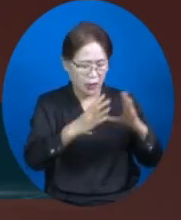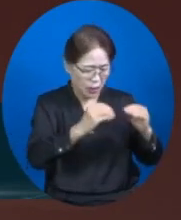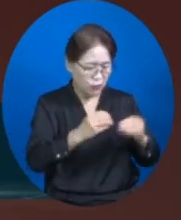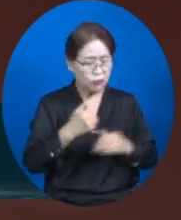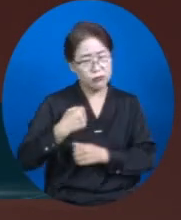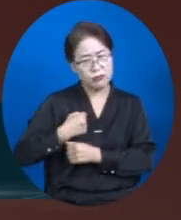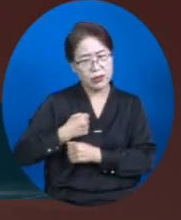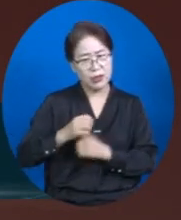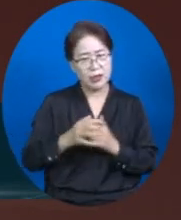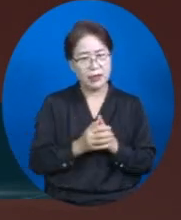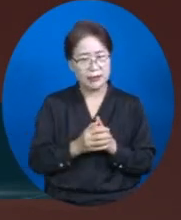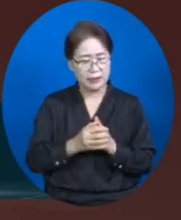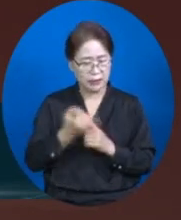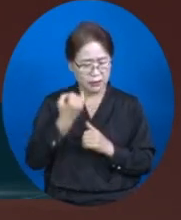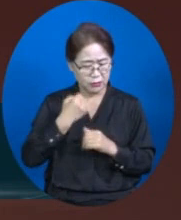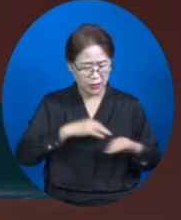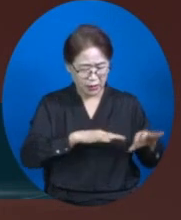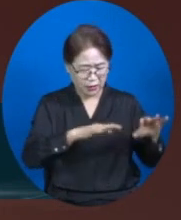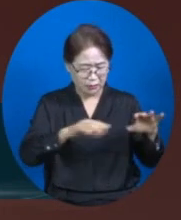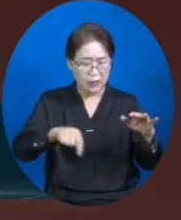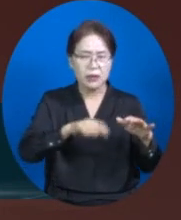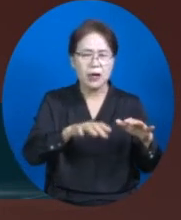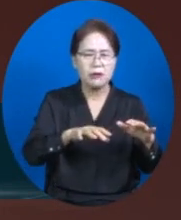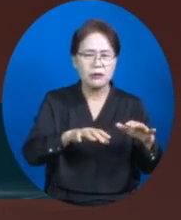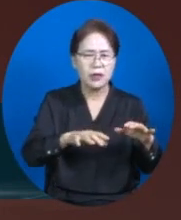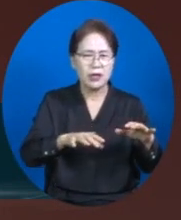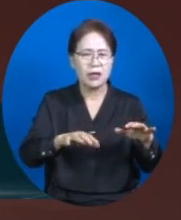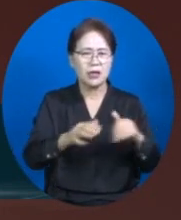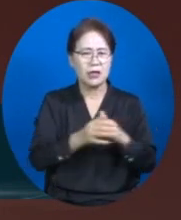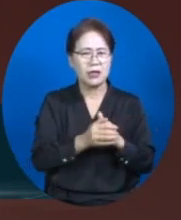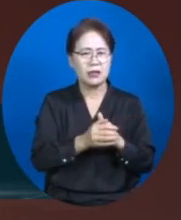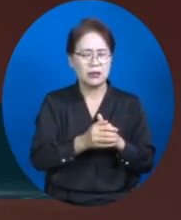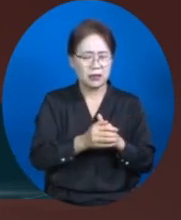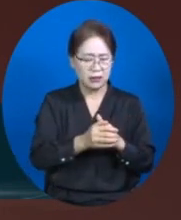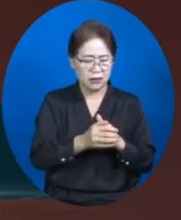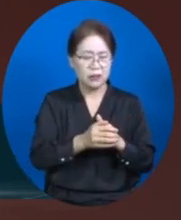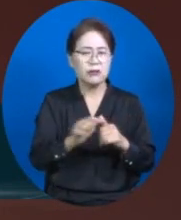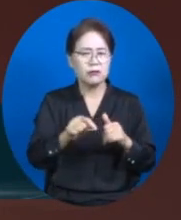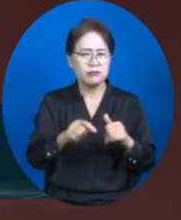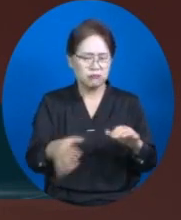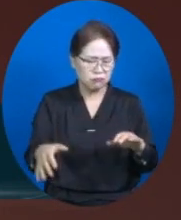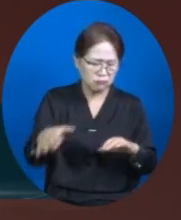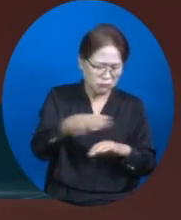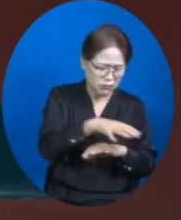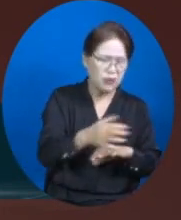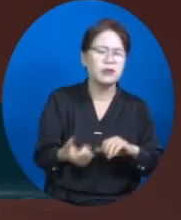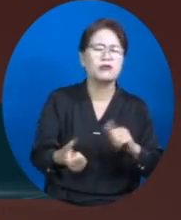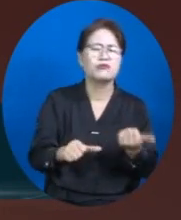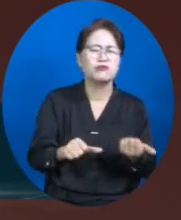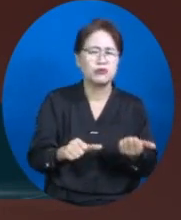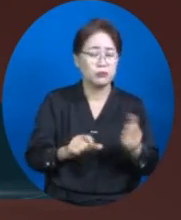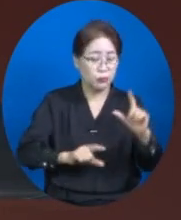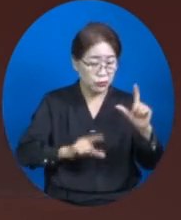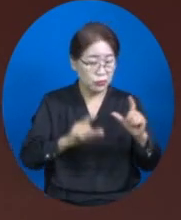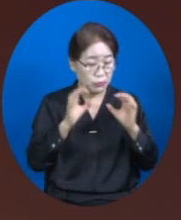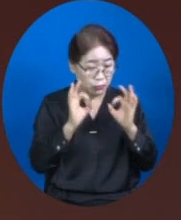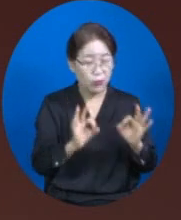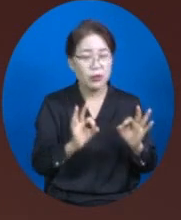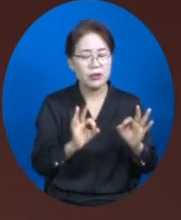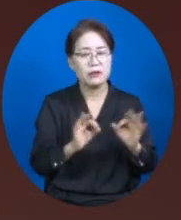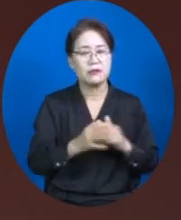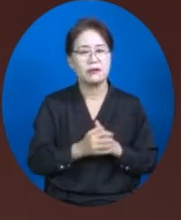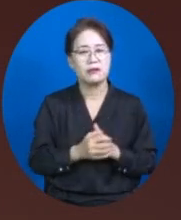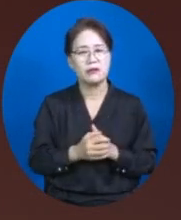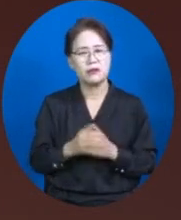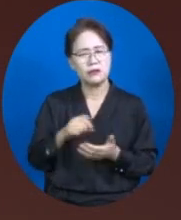그 홍해 바다 한 가운데 호적거리다가 그 물속에서 수장되는 모습을 보았어요 여러분